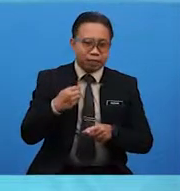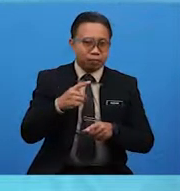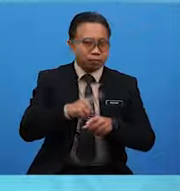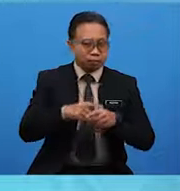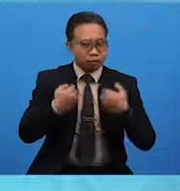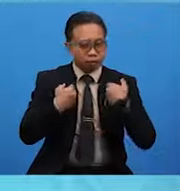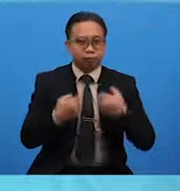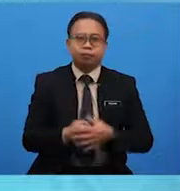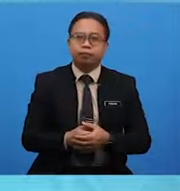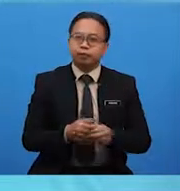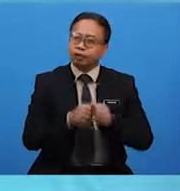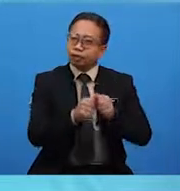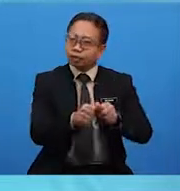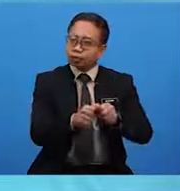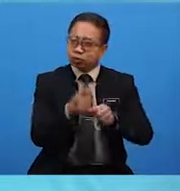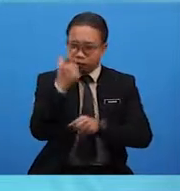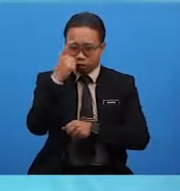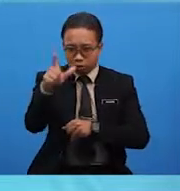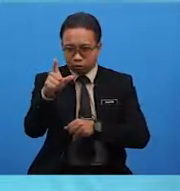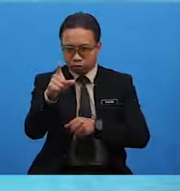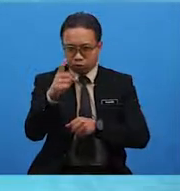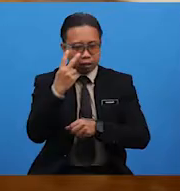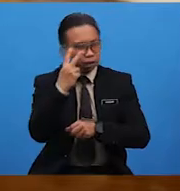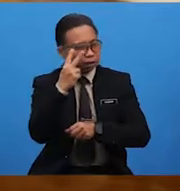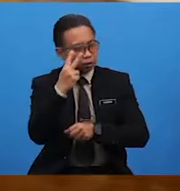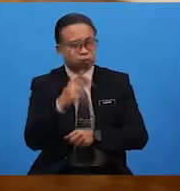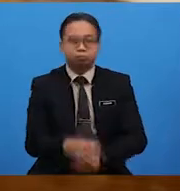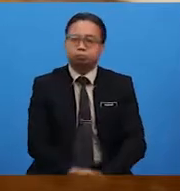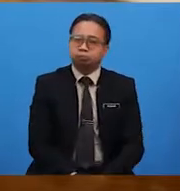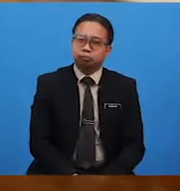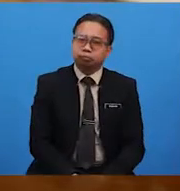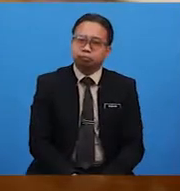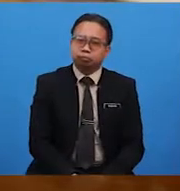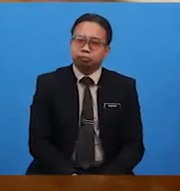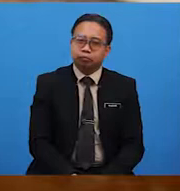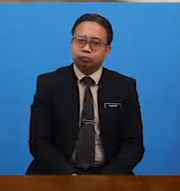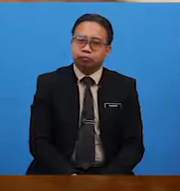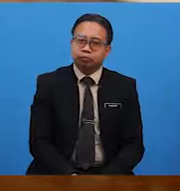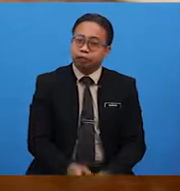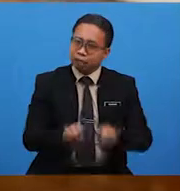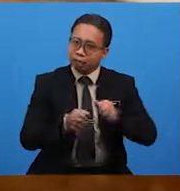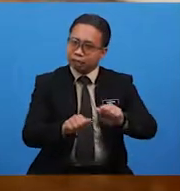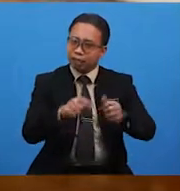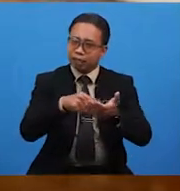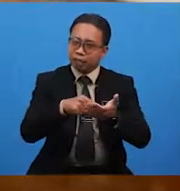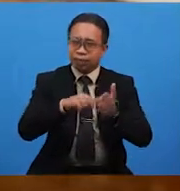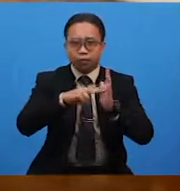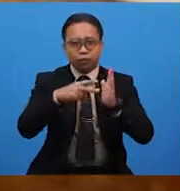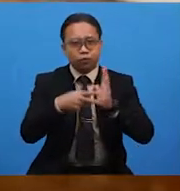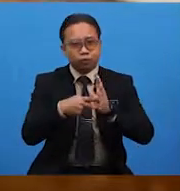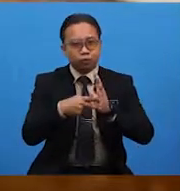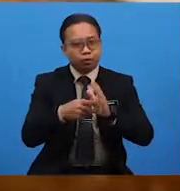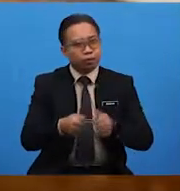seadanya mengikut pandangan mata Casa Oke dan cuman tahu aliran ini maknanya